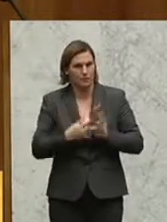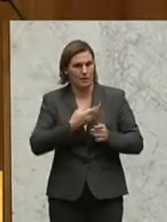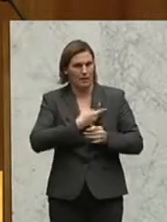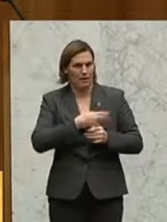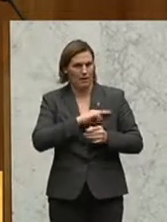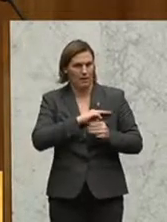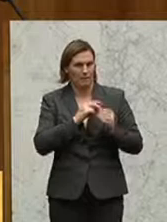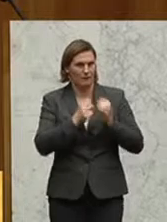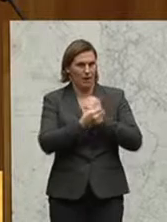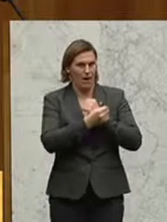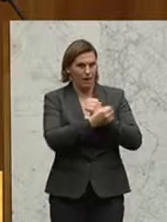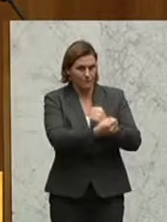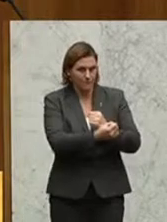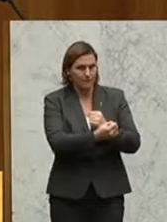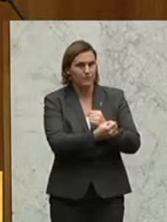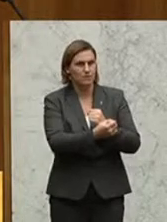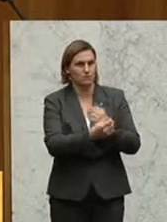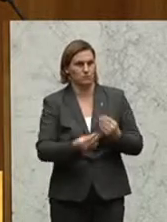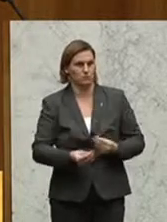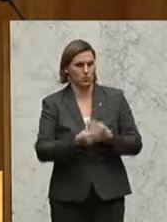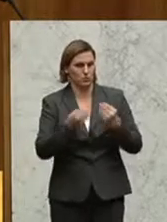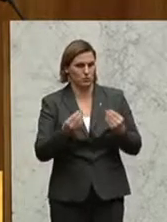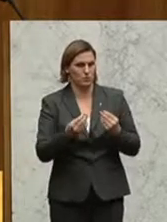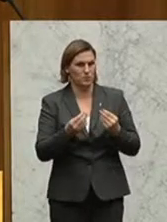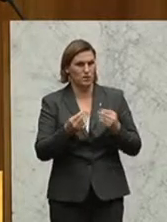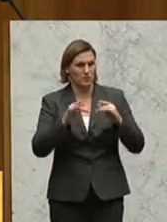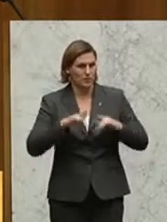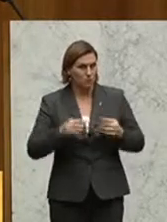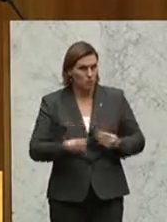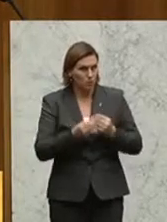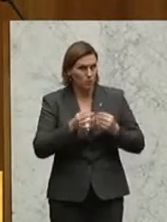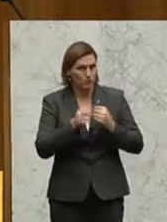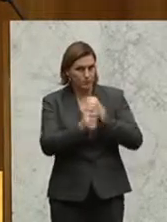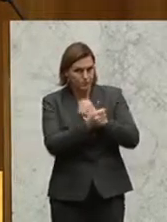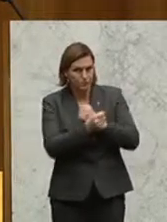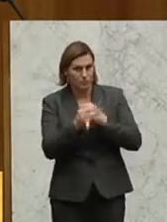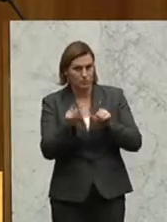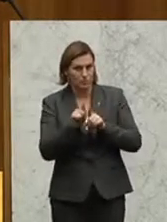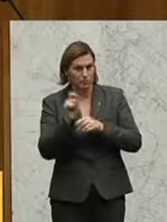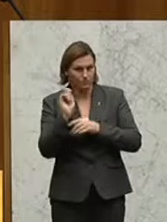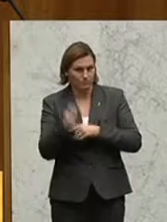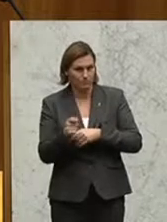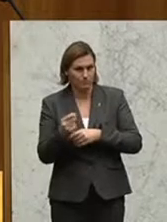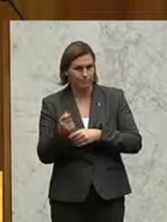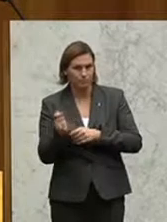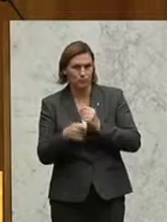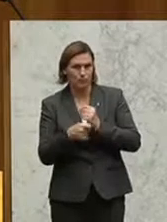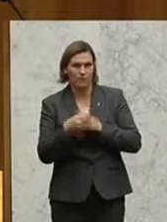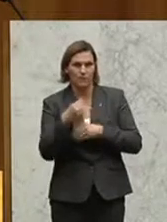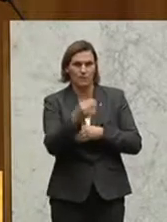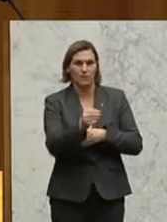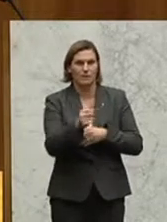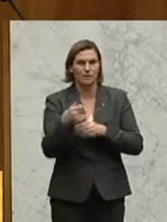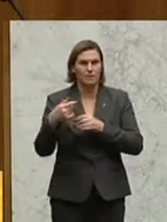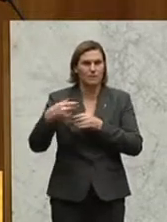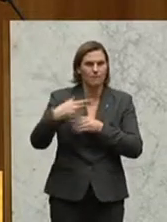Haftgrundes geht. Denn wenn ein Haftgrund gegeben ist, muss auch eine Haft verhängt werden. Und hier darf die Wegweisung